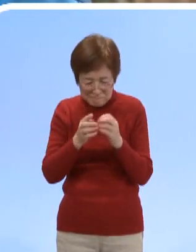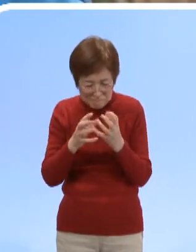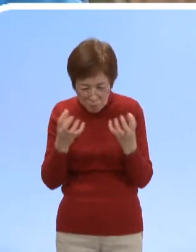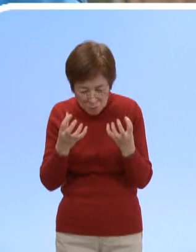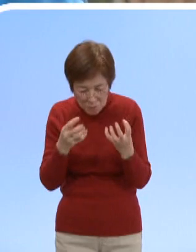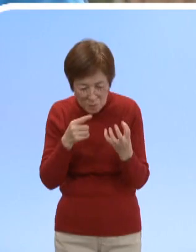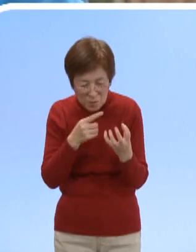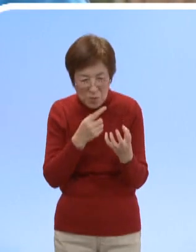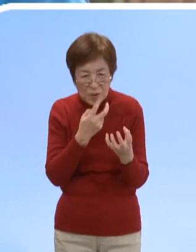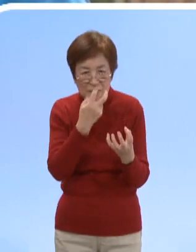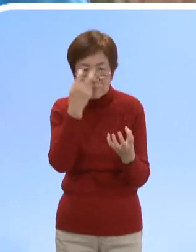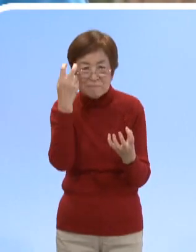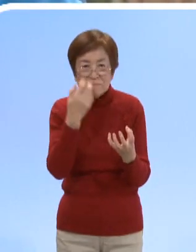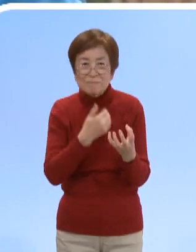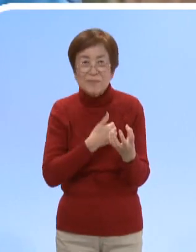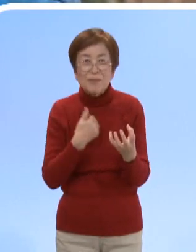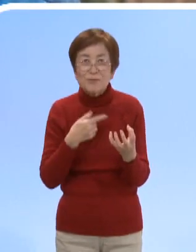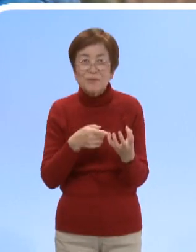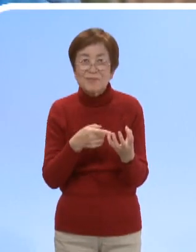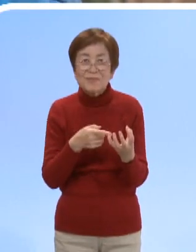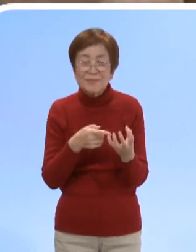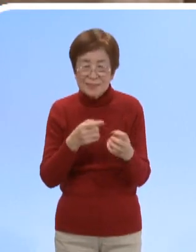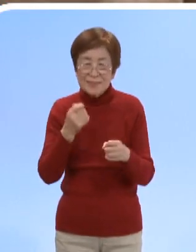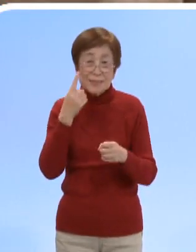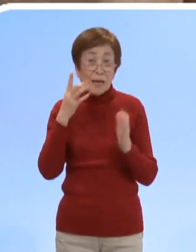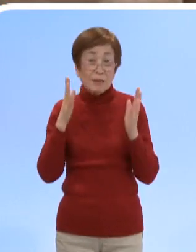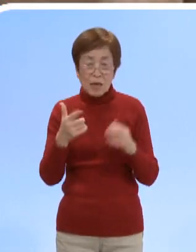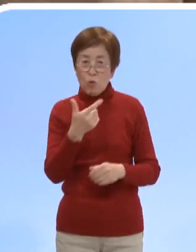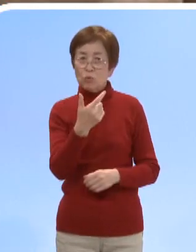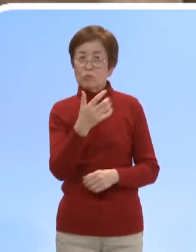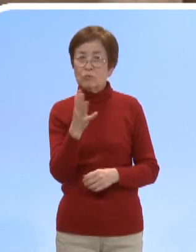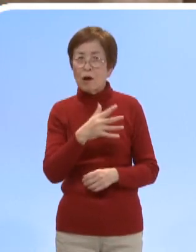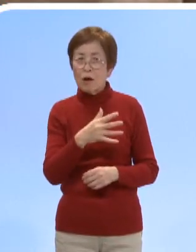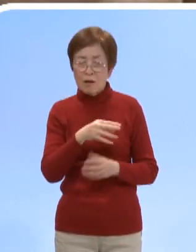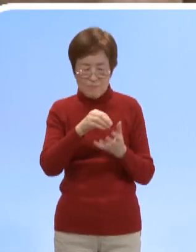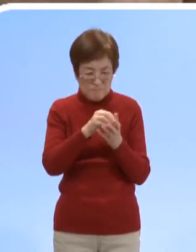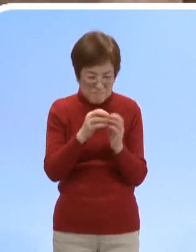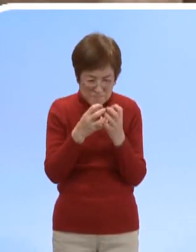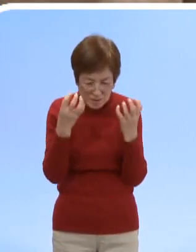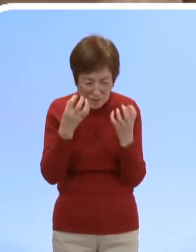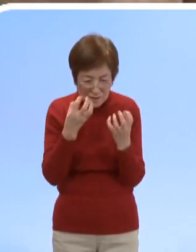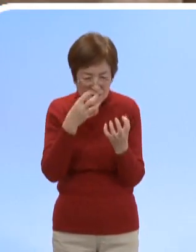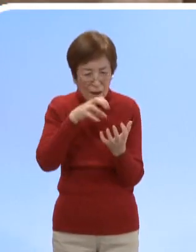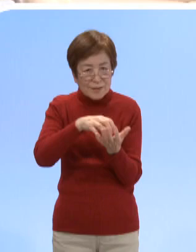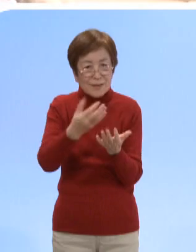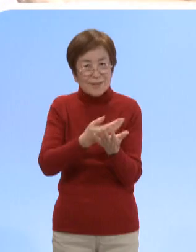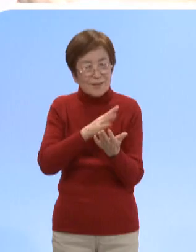。1ヶ月間で60個もの動物などの化石が見つかるんですって。